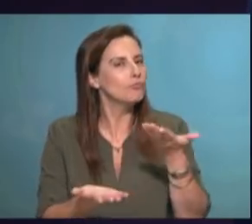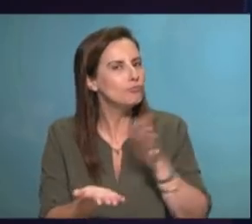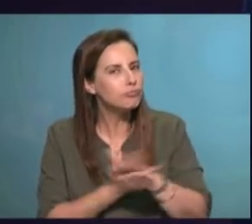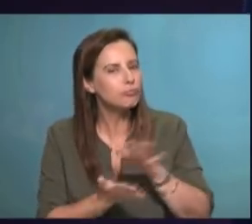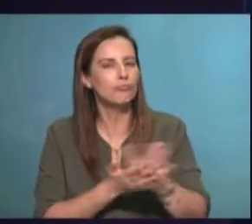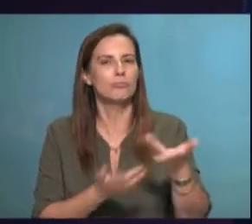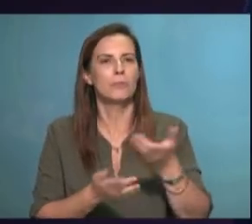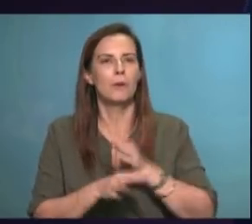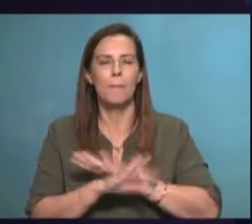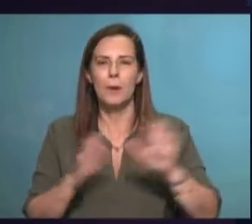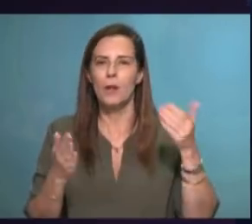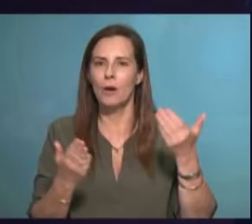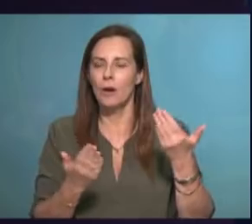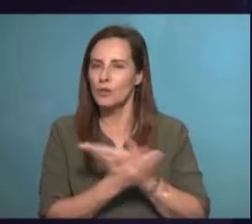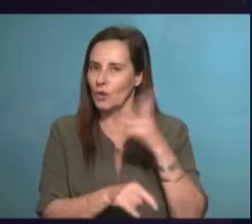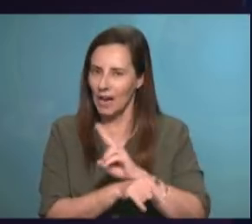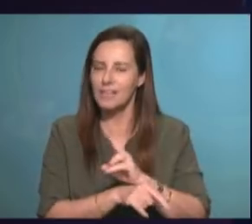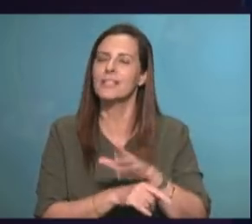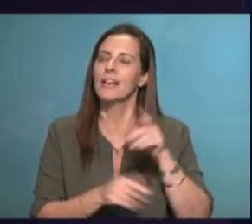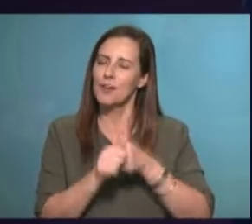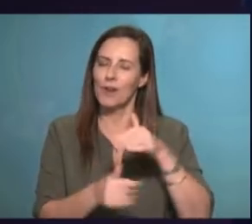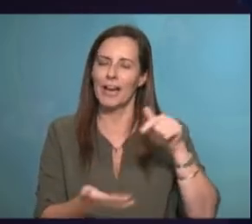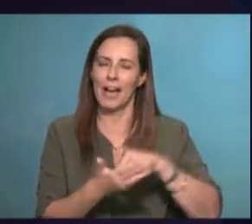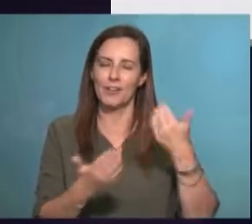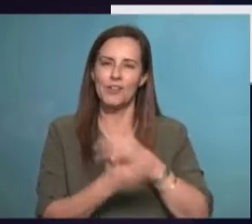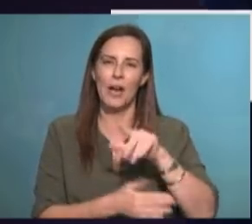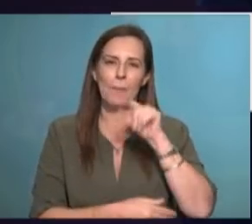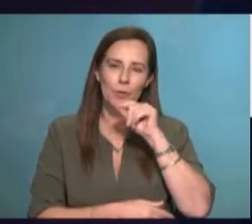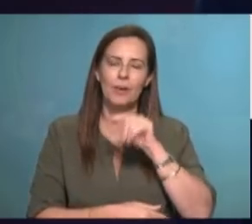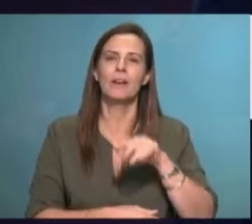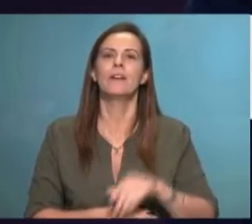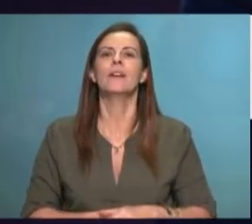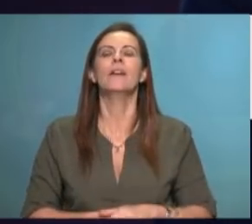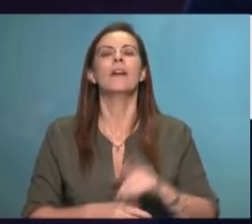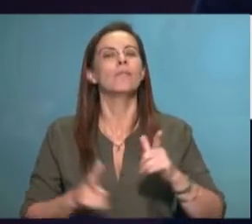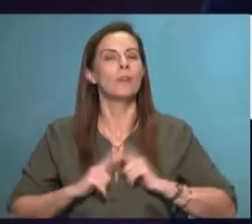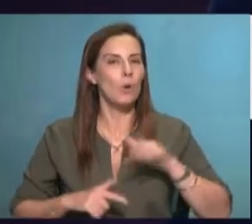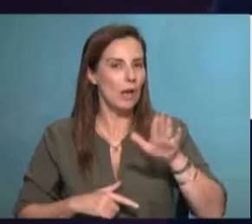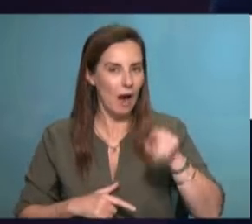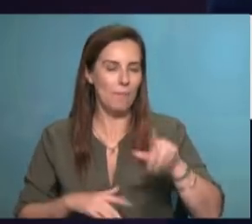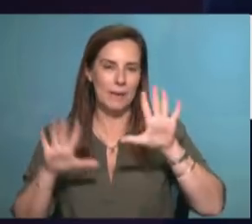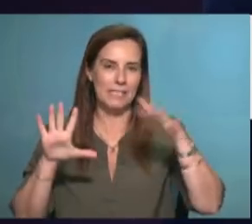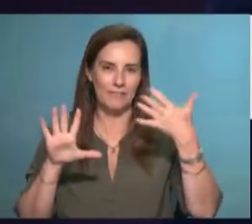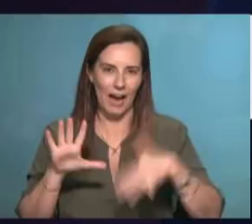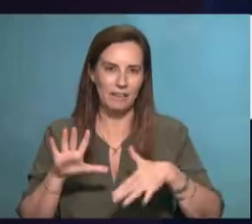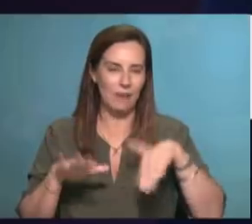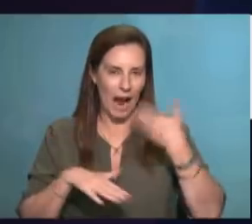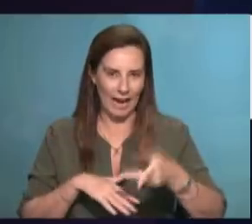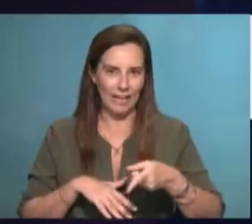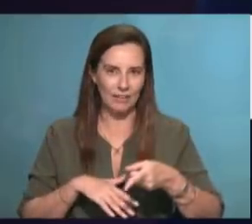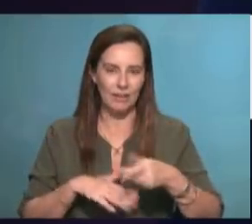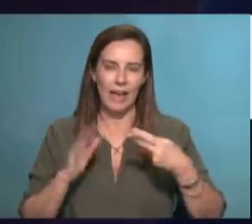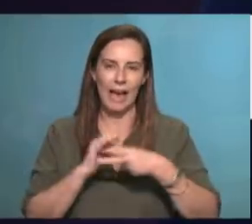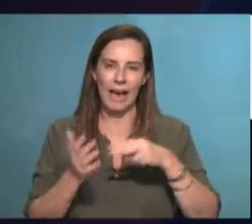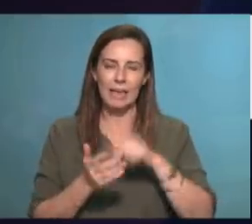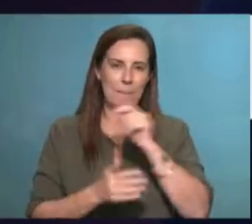ללא חדשות כזב. עקבו אחרי כאן חדשות גם בטוויטר. דניאלה סמארי תמתין לכם כאן ב-10:30, מיד אחרינו חדר